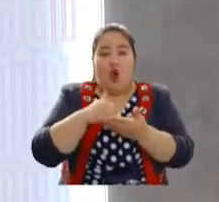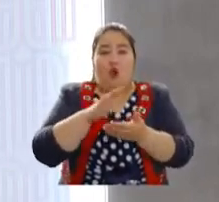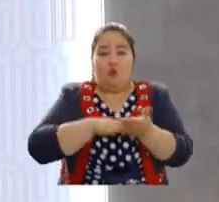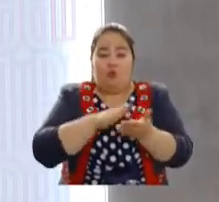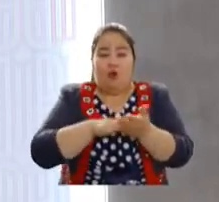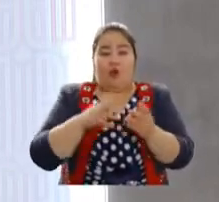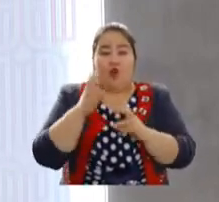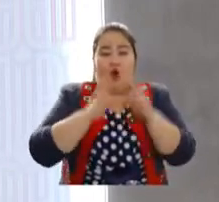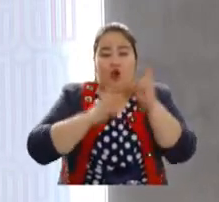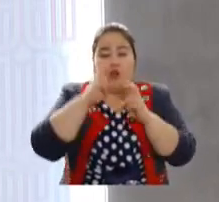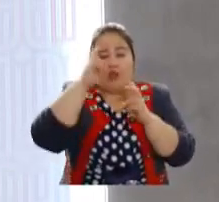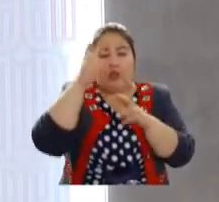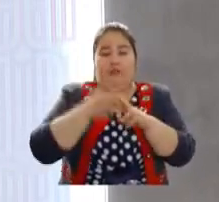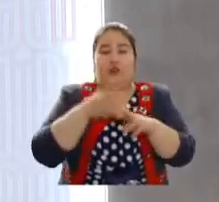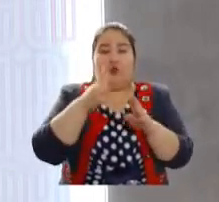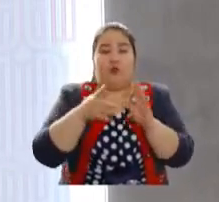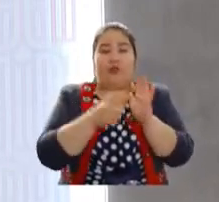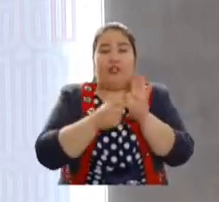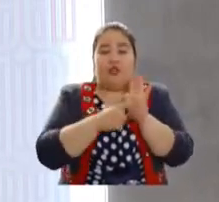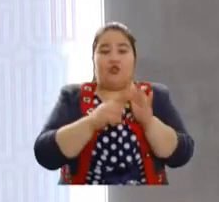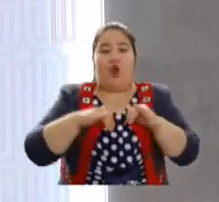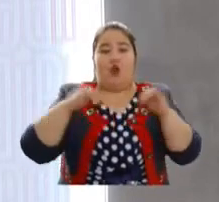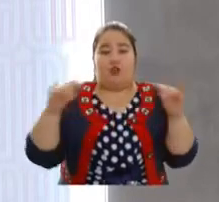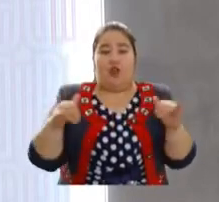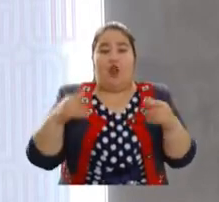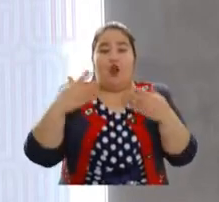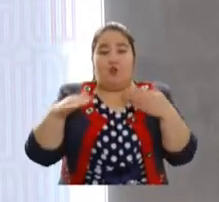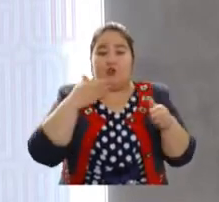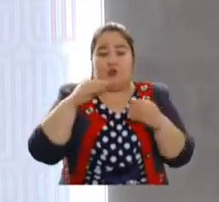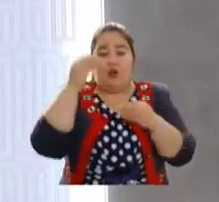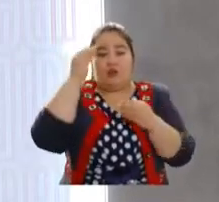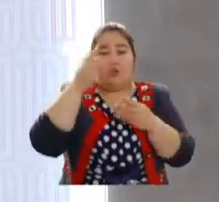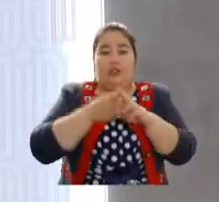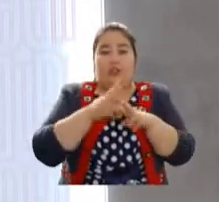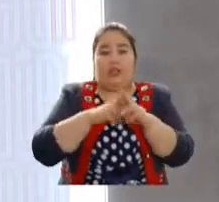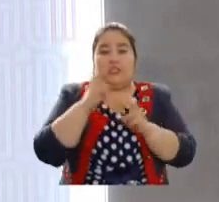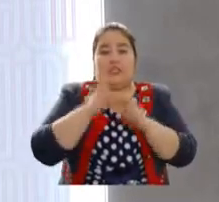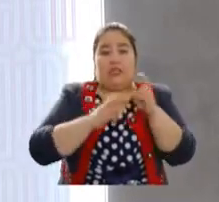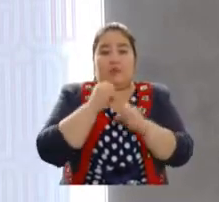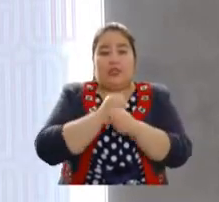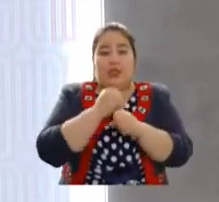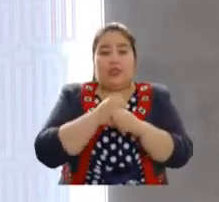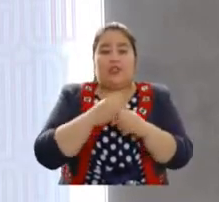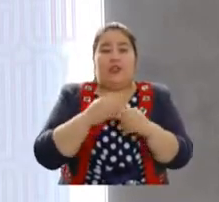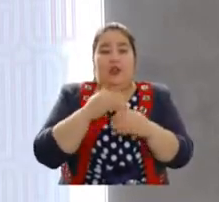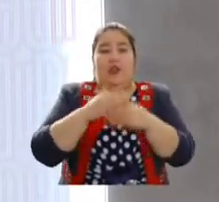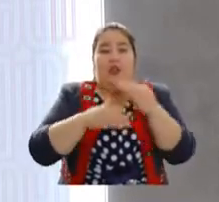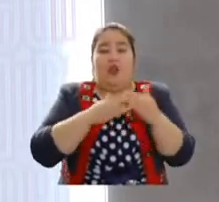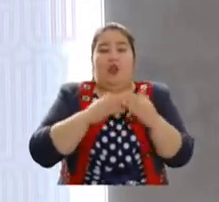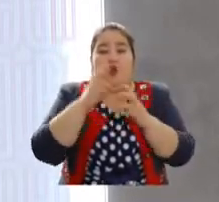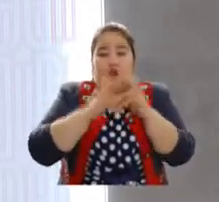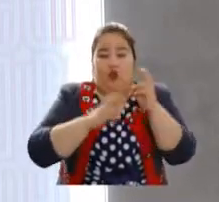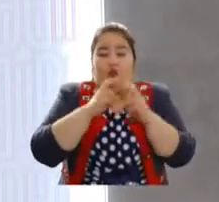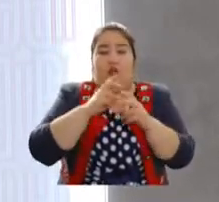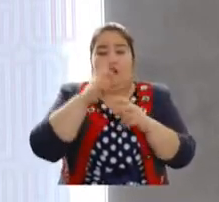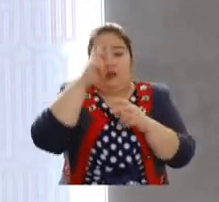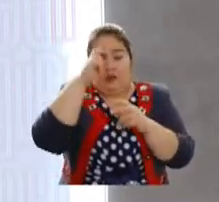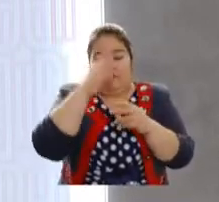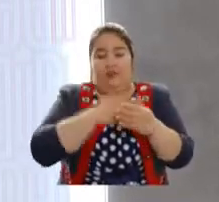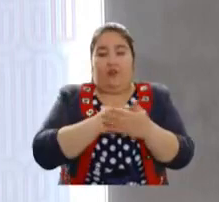korxonalari va 4700 tadan ortiq boshqa oziq-ovqat mahsulotlarini ishlab chiqarish korxonalari